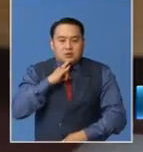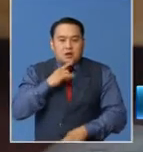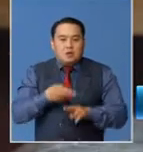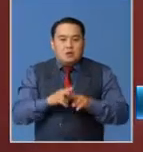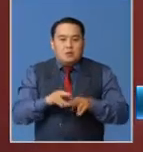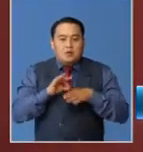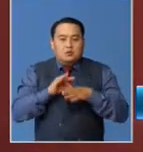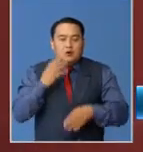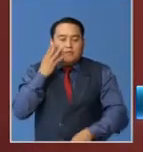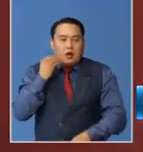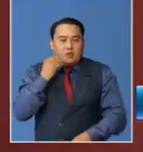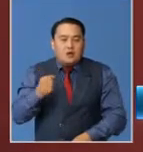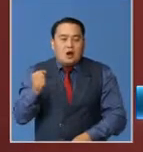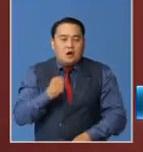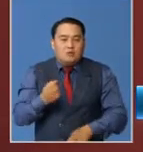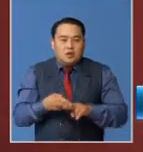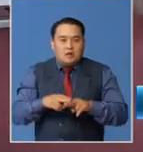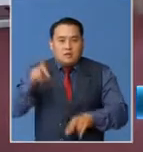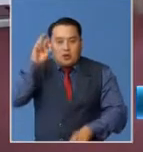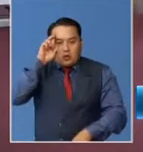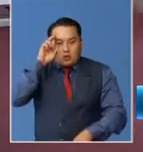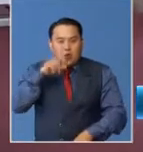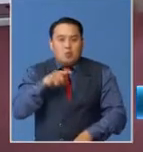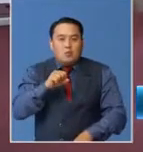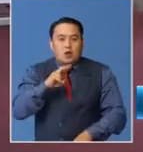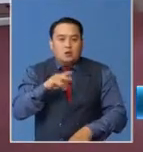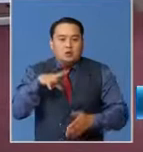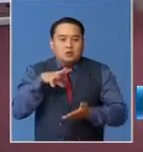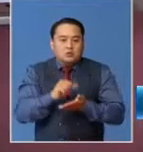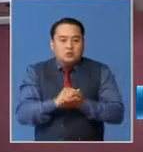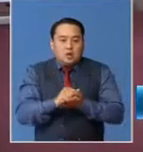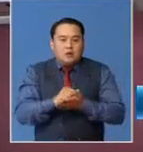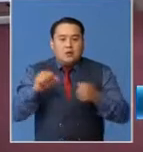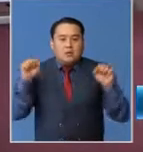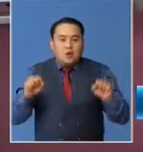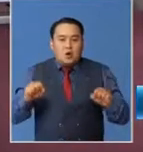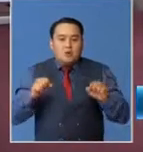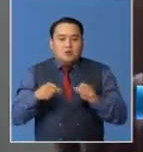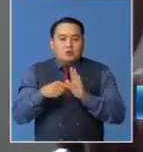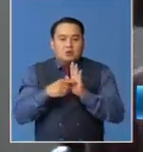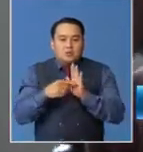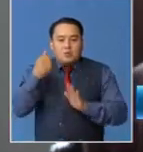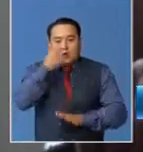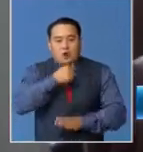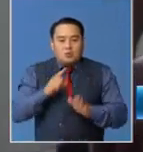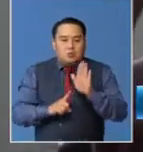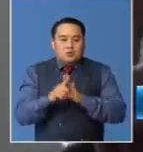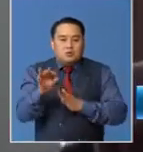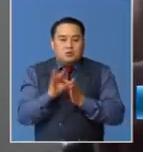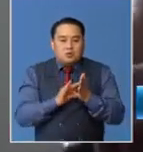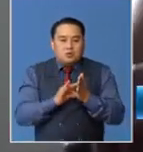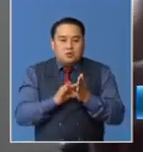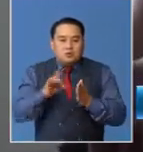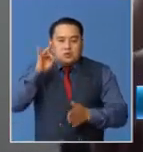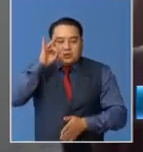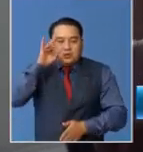который прошел в Алматы в августе этого года. Напомним, Гульбану начала заниматься пауэрлифтингом в 2007 году и сразу стала восходящей